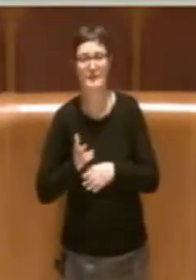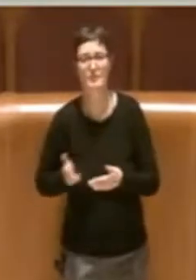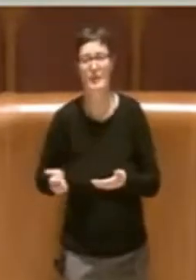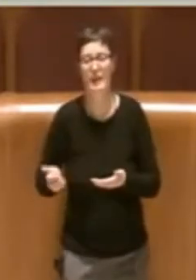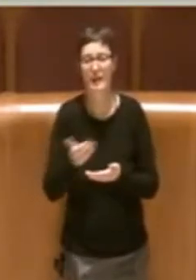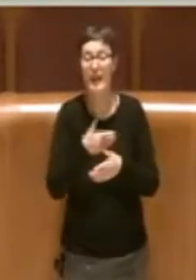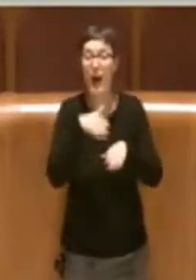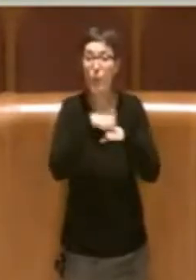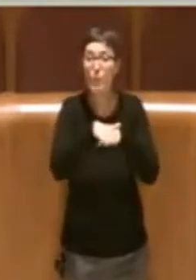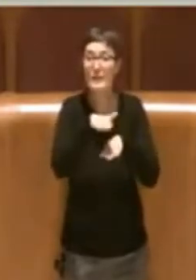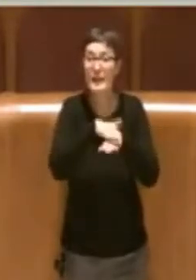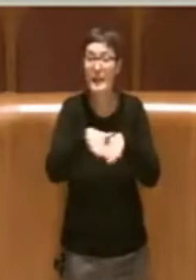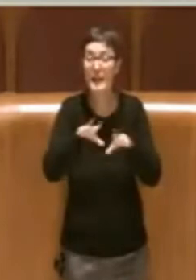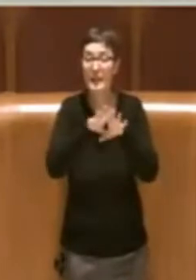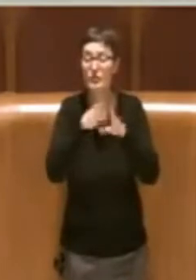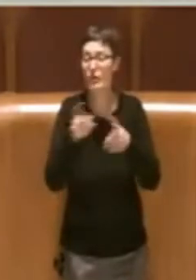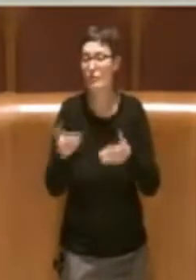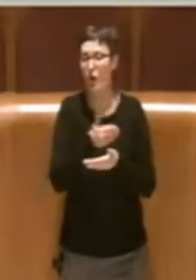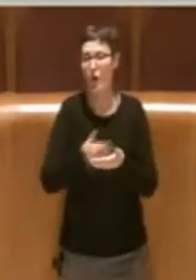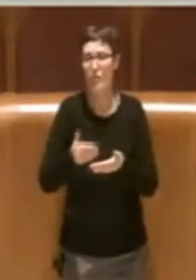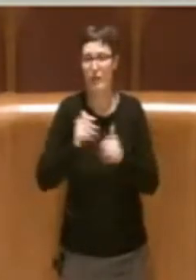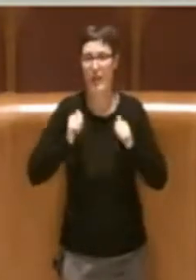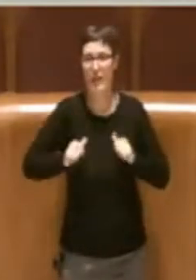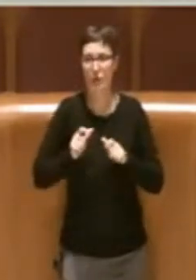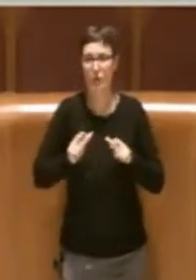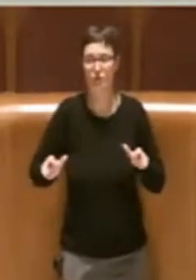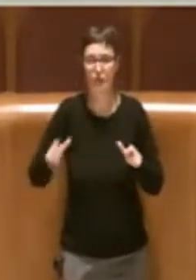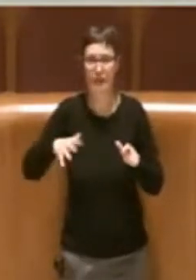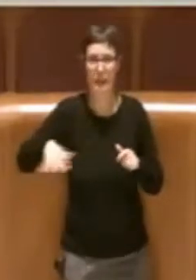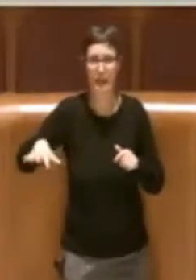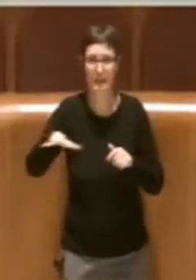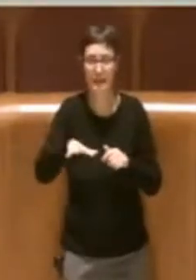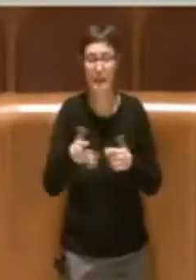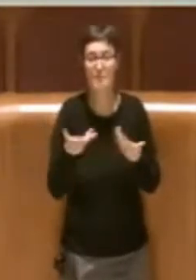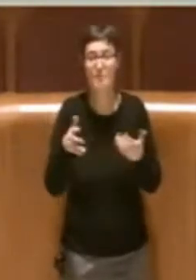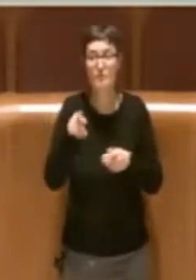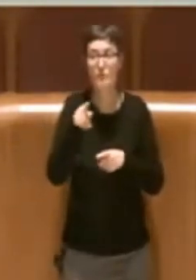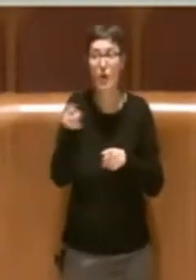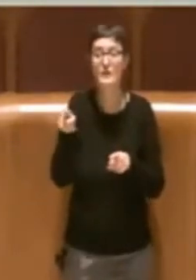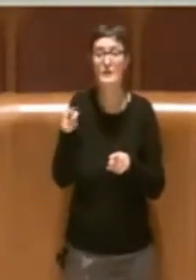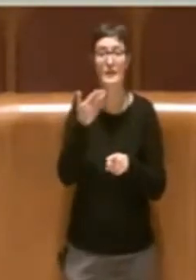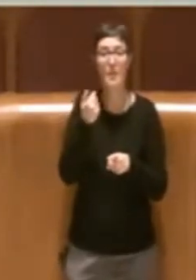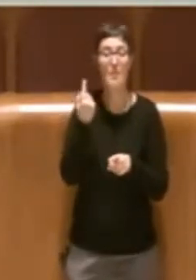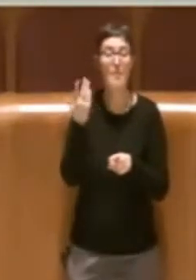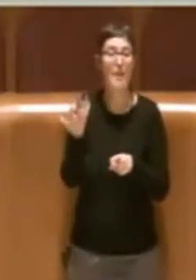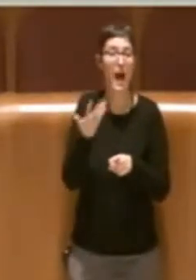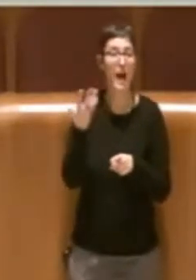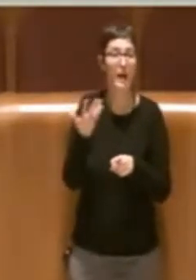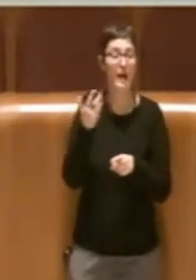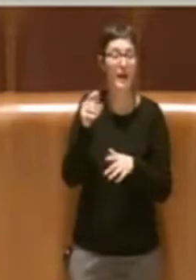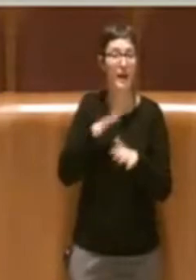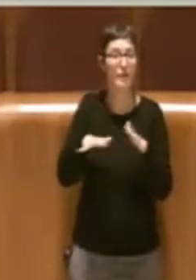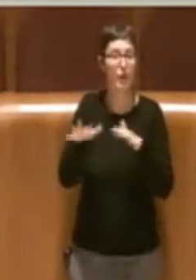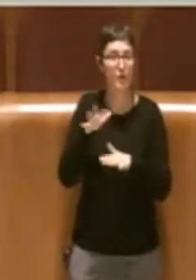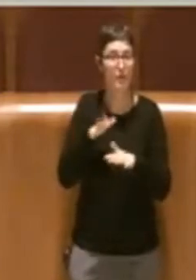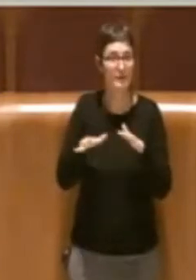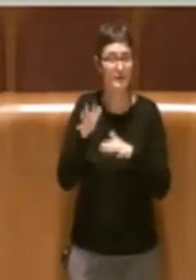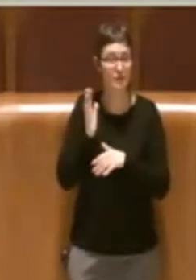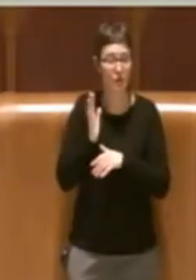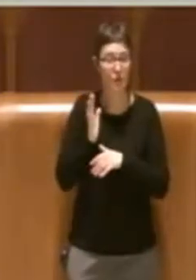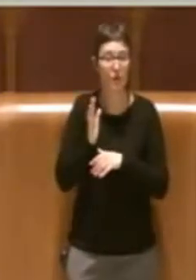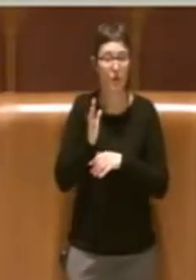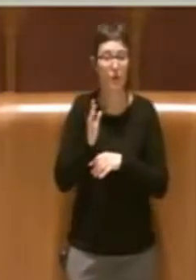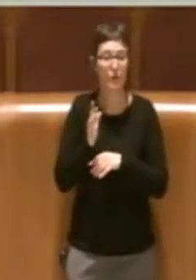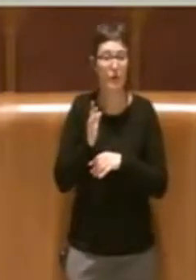dei cittadini. Ecco. Forse gli è mancato un passaggio che assolutamente diversamente da